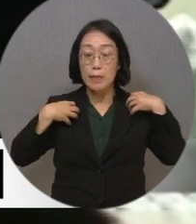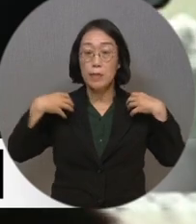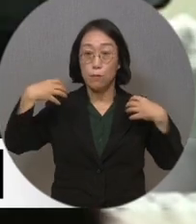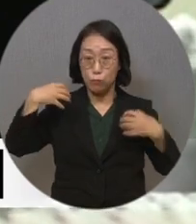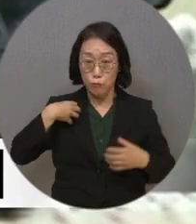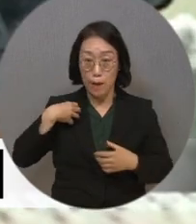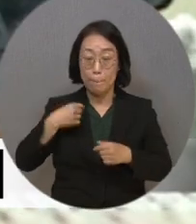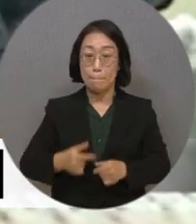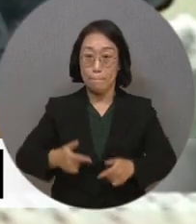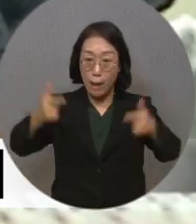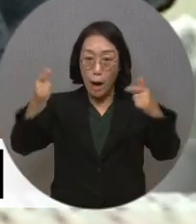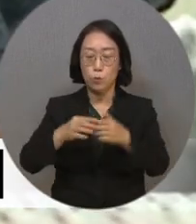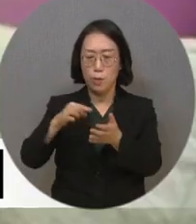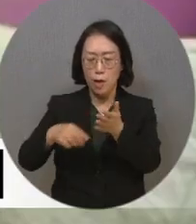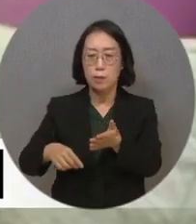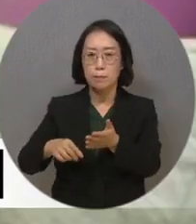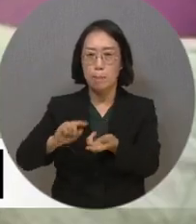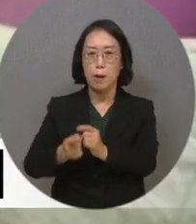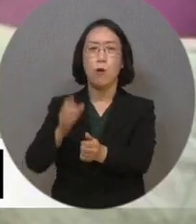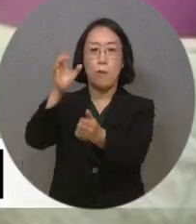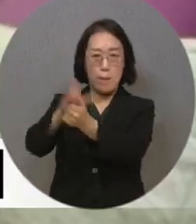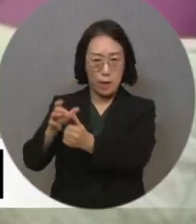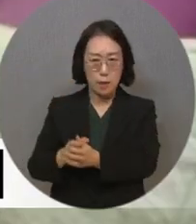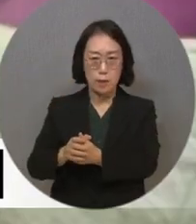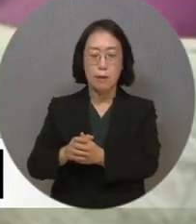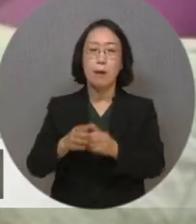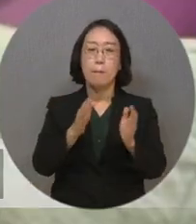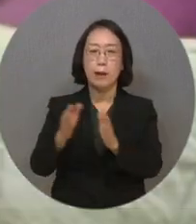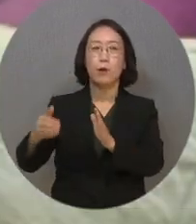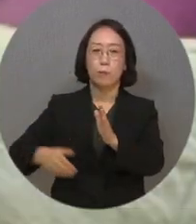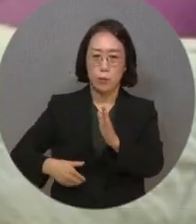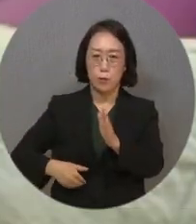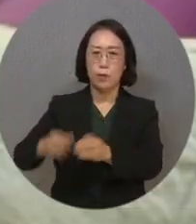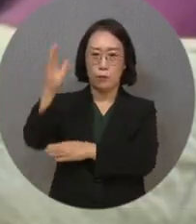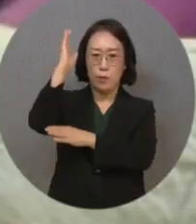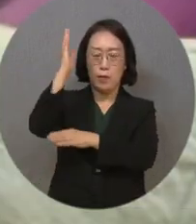세제를 이항하는 등의 방안을 마련해야 한다는 목소리가 나오고 있습니다